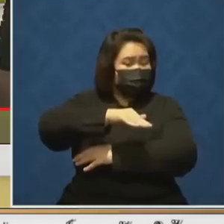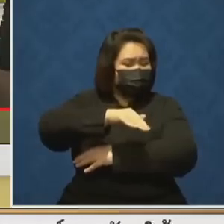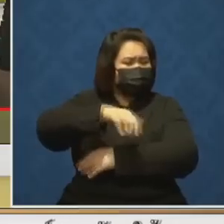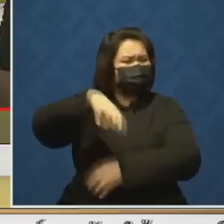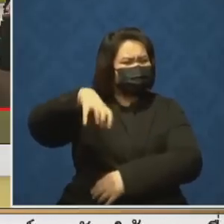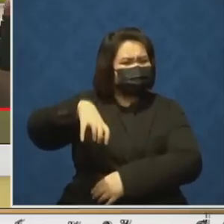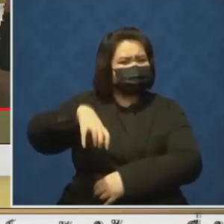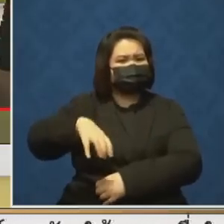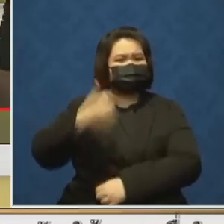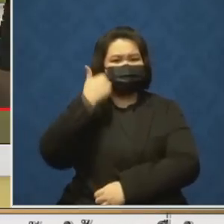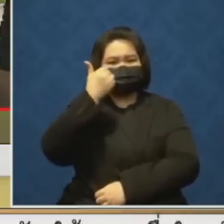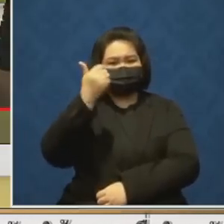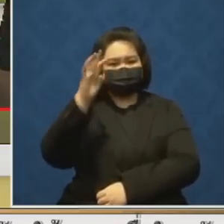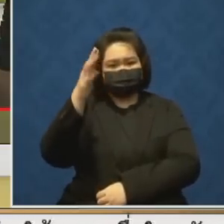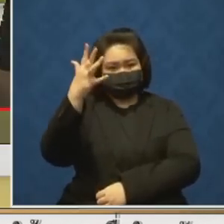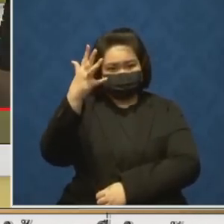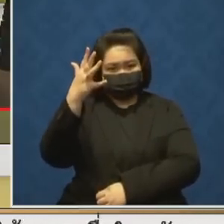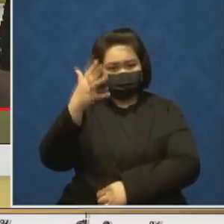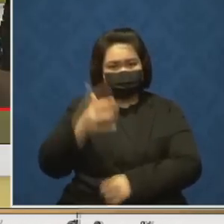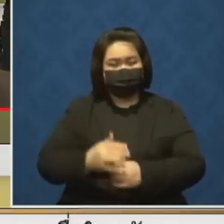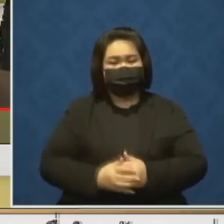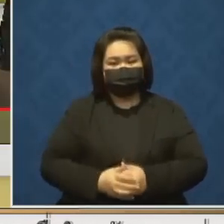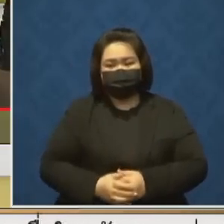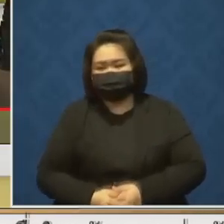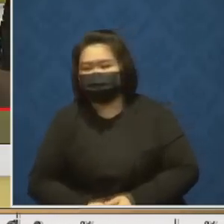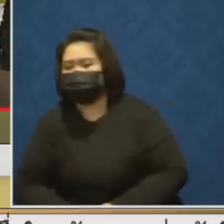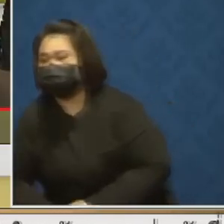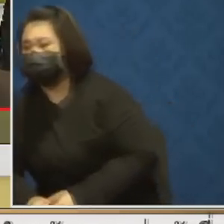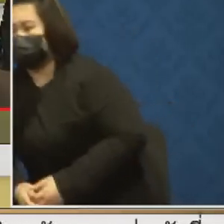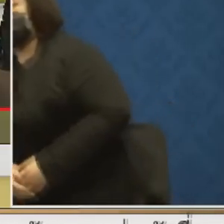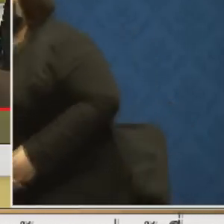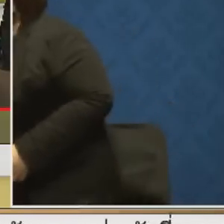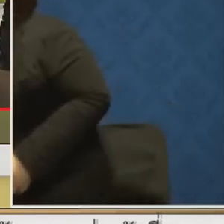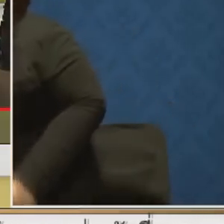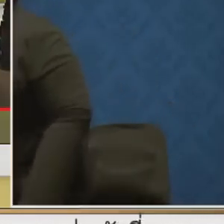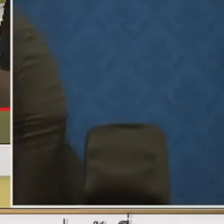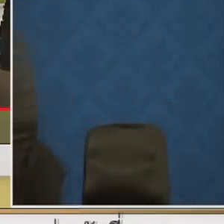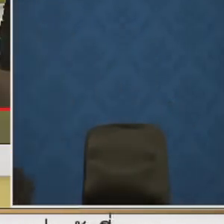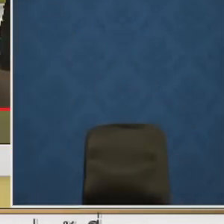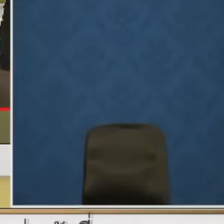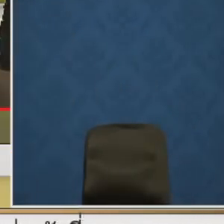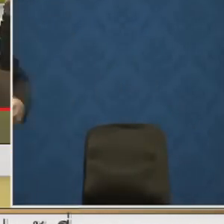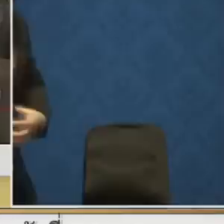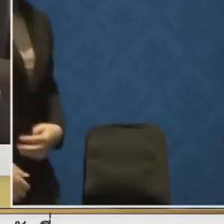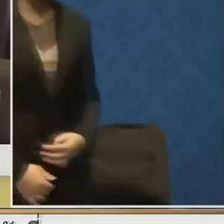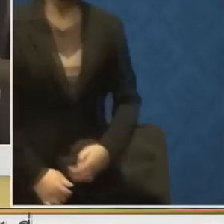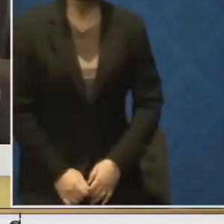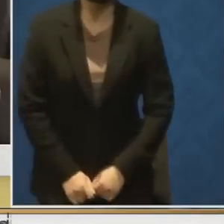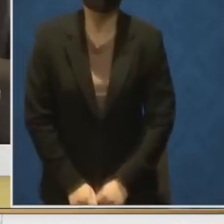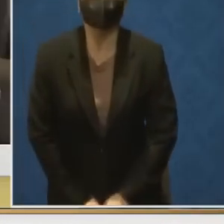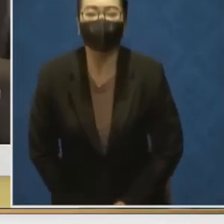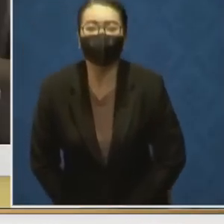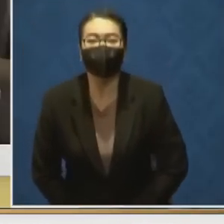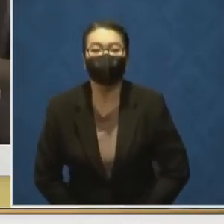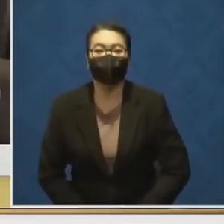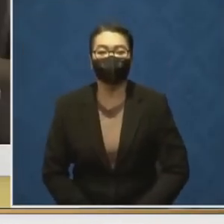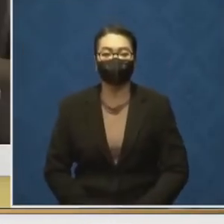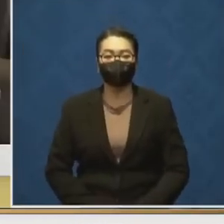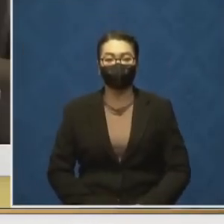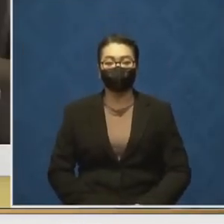คือการไร้อย่างอายไม่มีวุธิภาวะทำอะไรไม่ถูกการละเทศถ